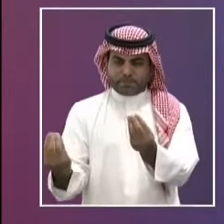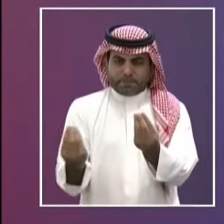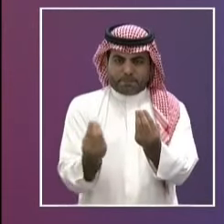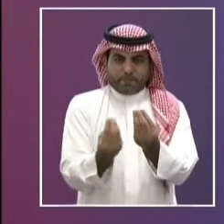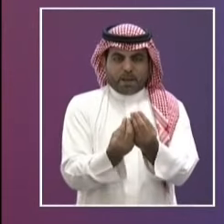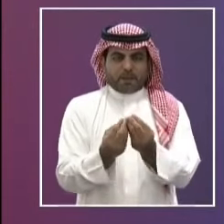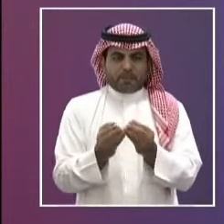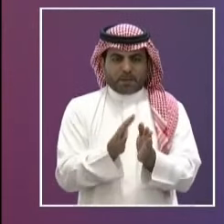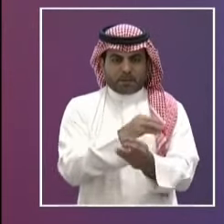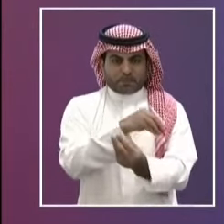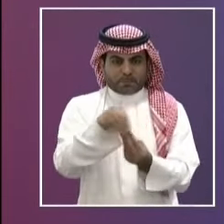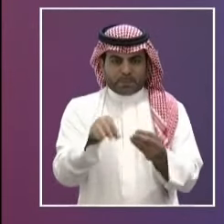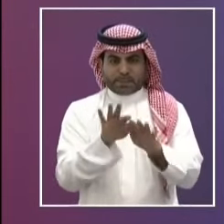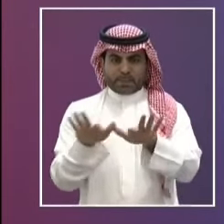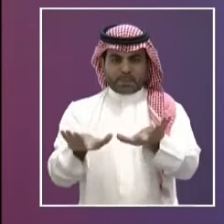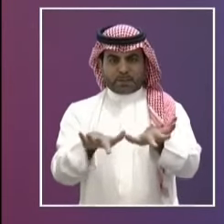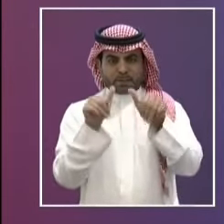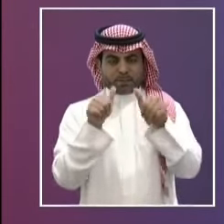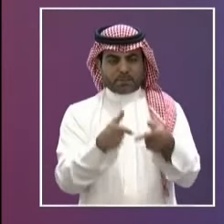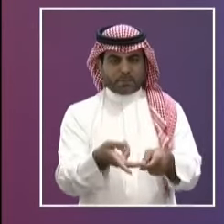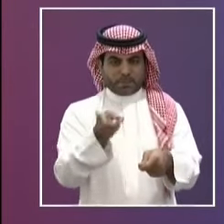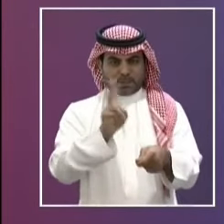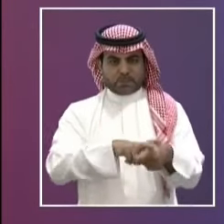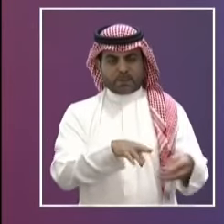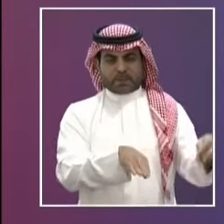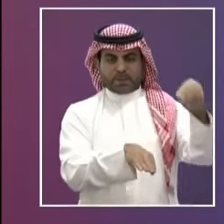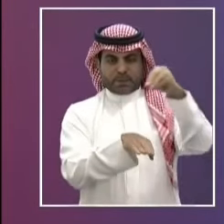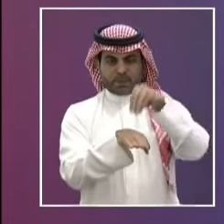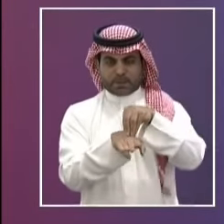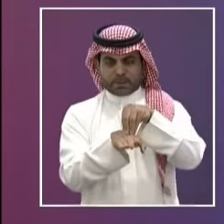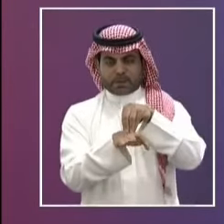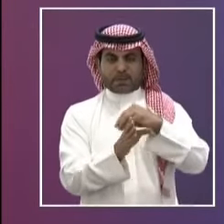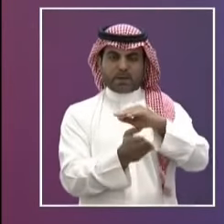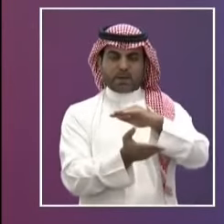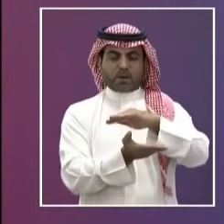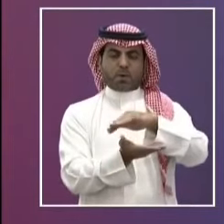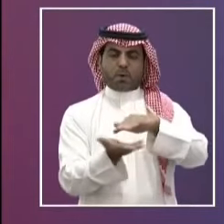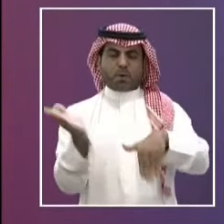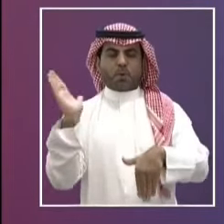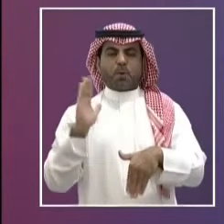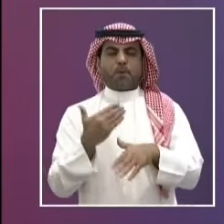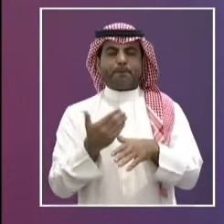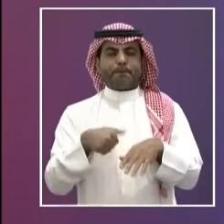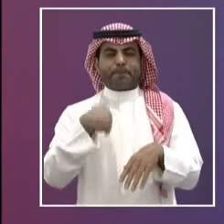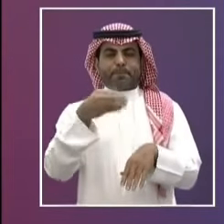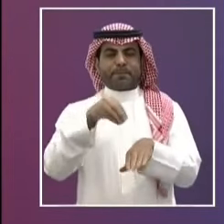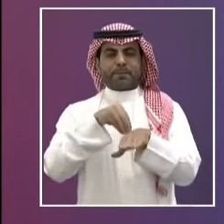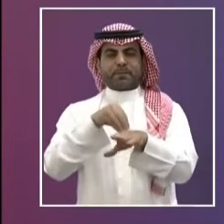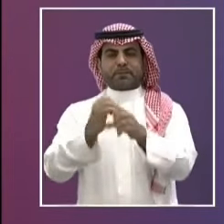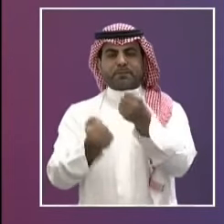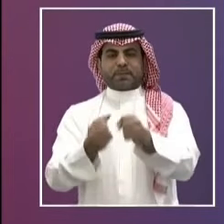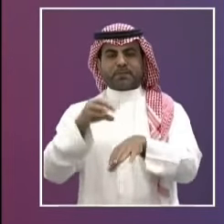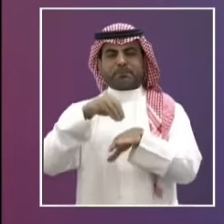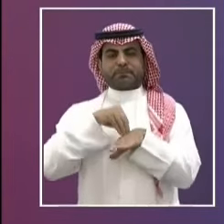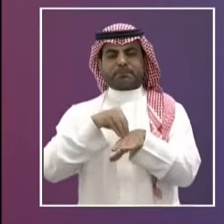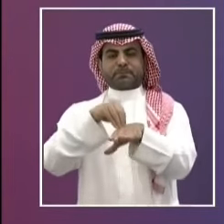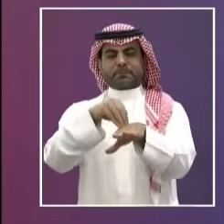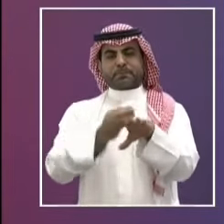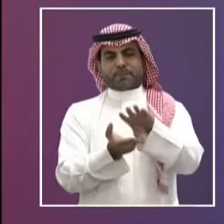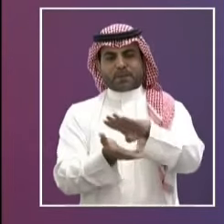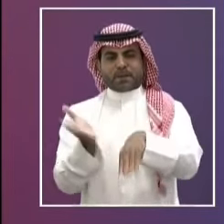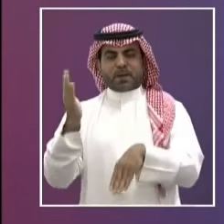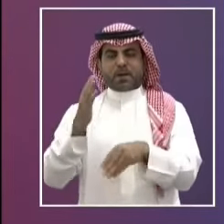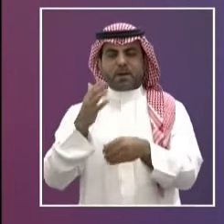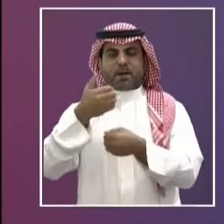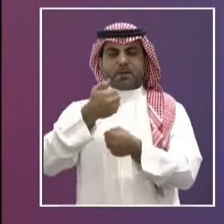نهاية العمر حيتم الرجوع معهم إلى نفس النقطة اللي هم وصلوا فيها، حيستغل الحافلة ويرجع ثاني مرة إلى